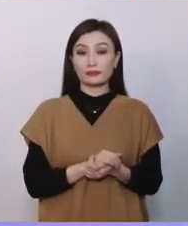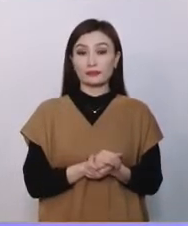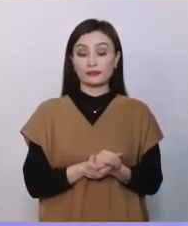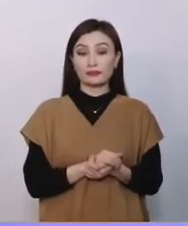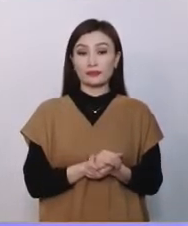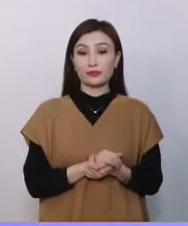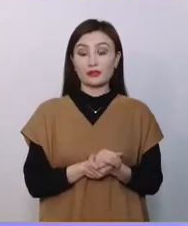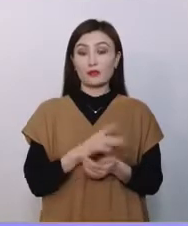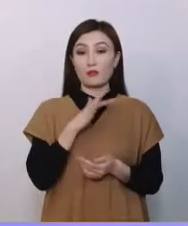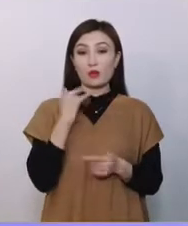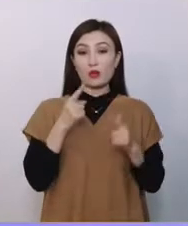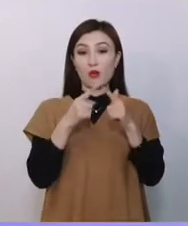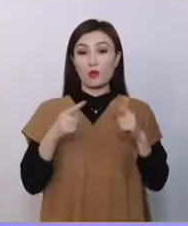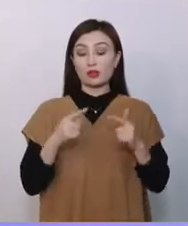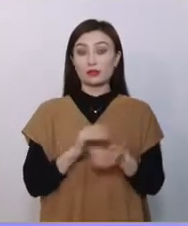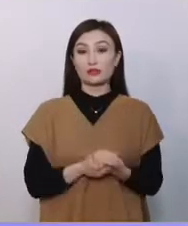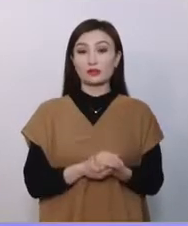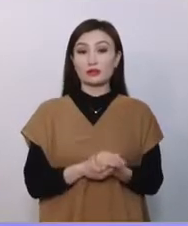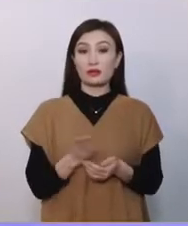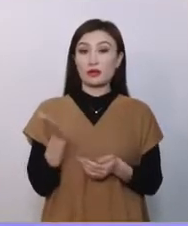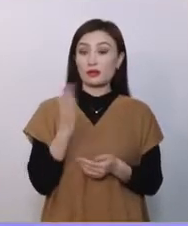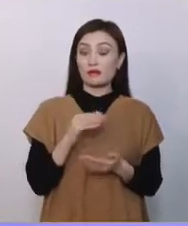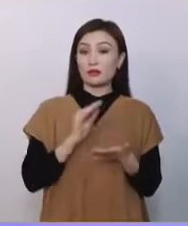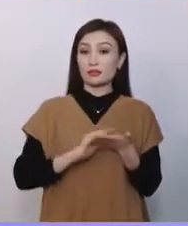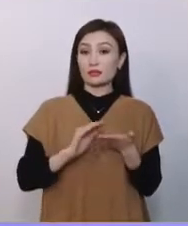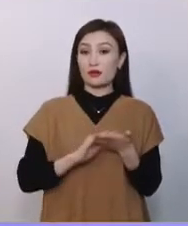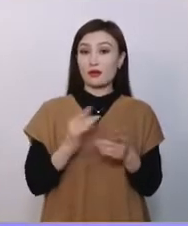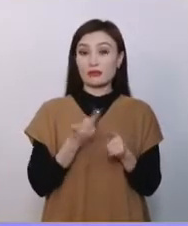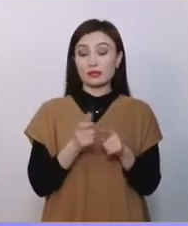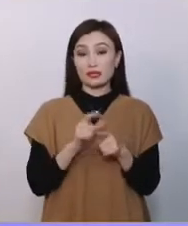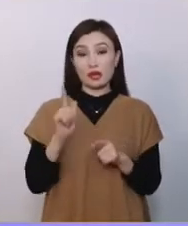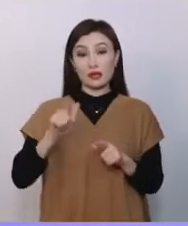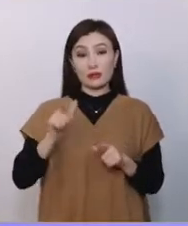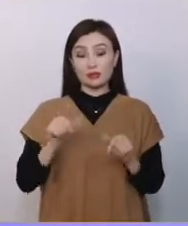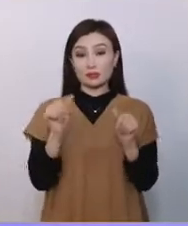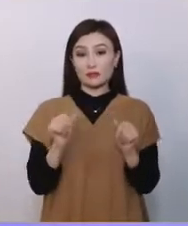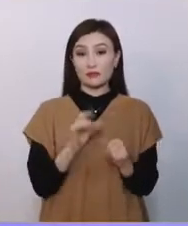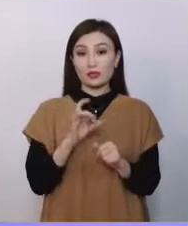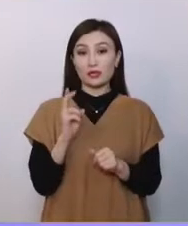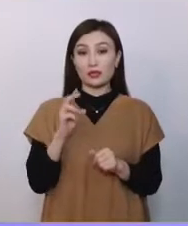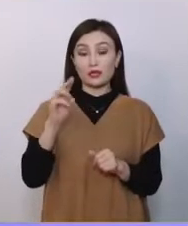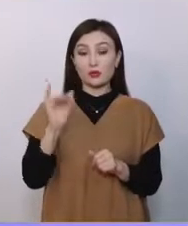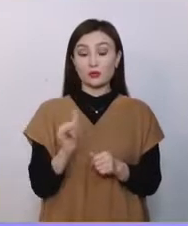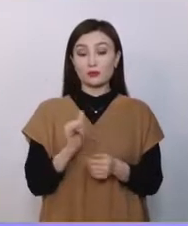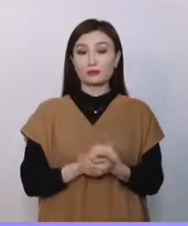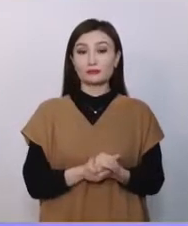многоугольники давайте составим из этих геометрических фигур ракета